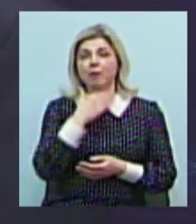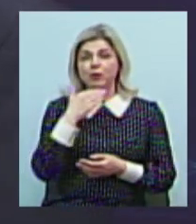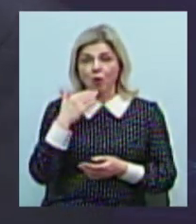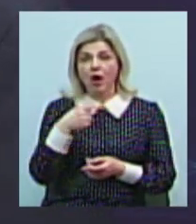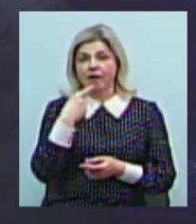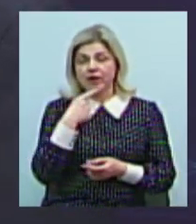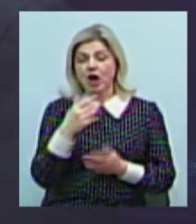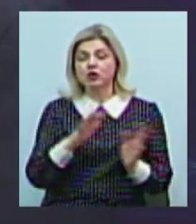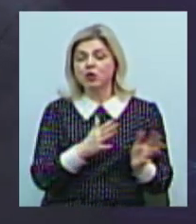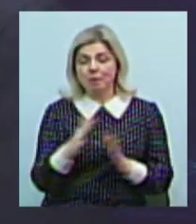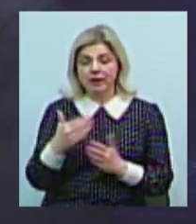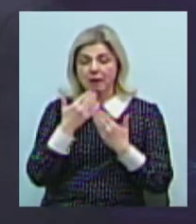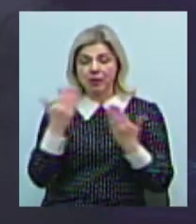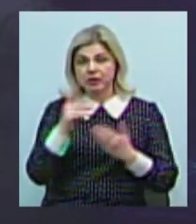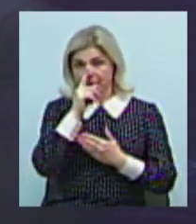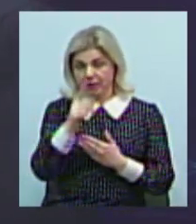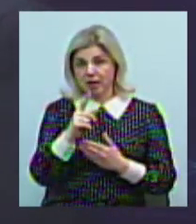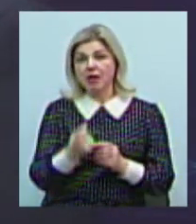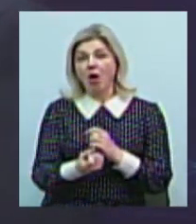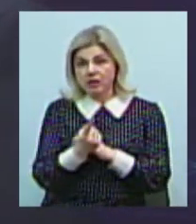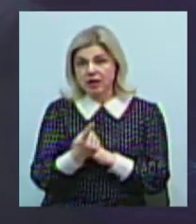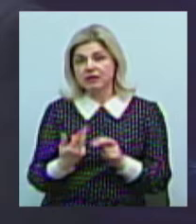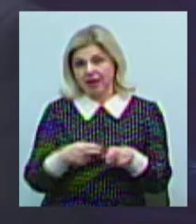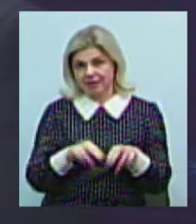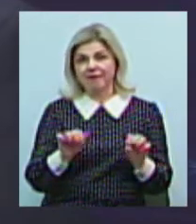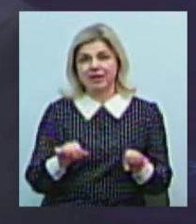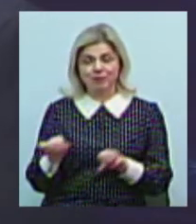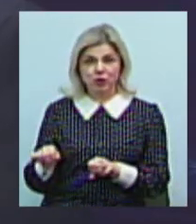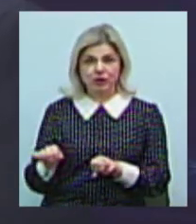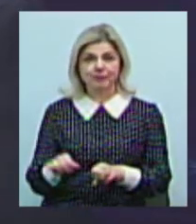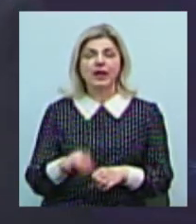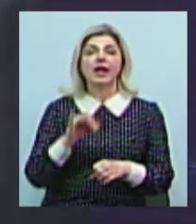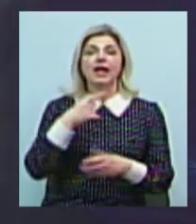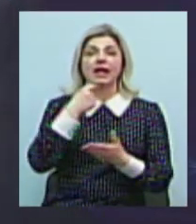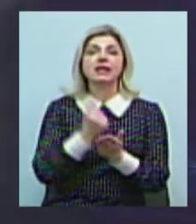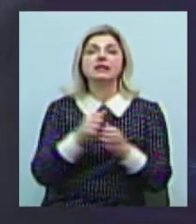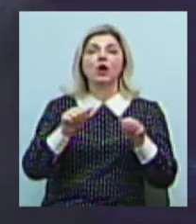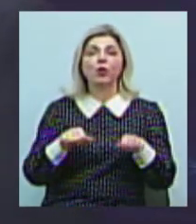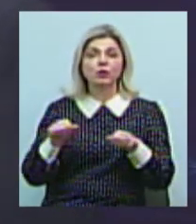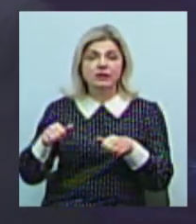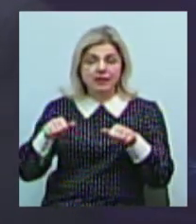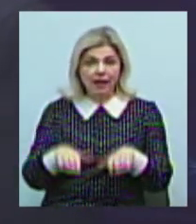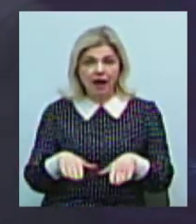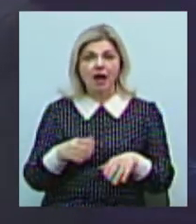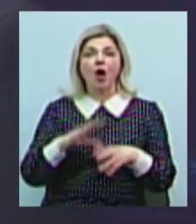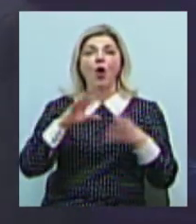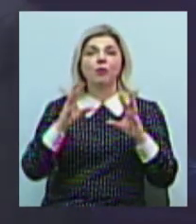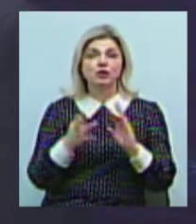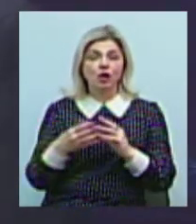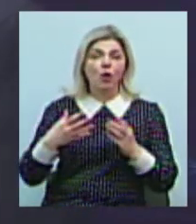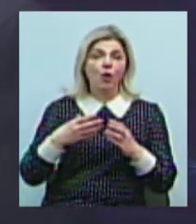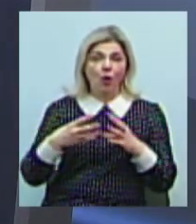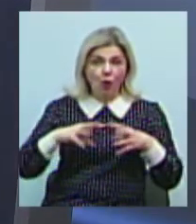последнего месяца показало, что это возможно. Вот резолюция общественных слушаний, уже на данный момент выполнены 5